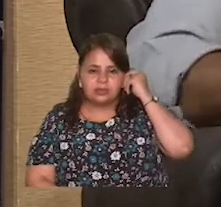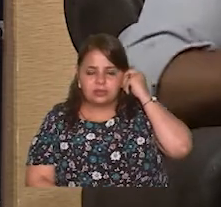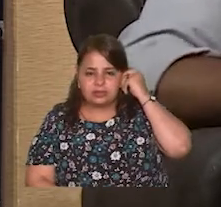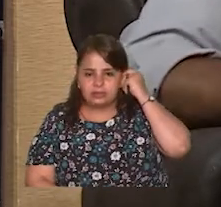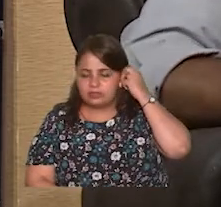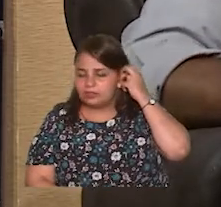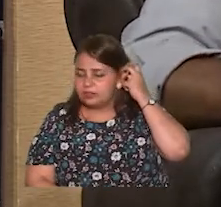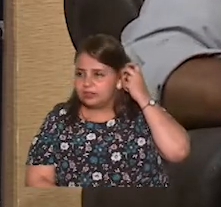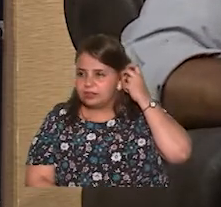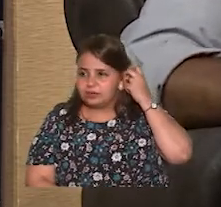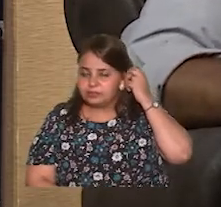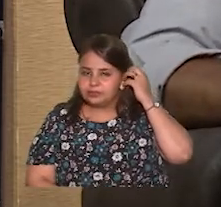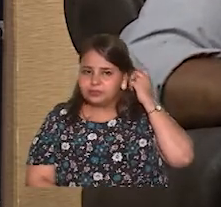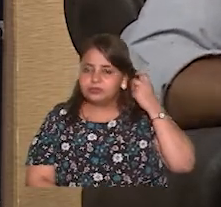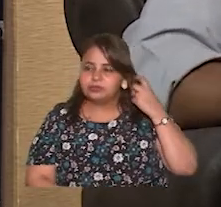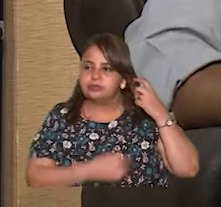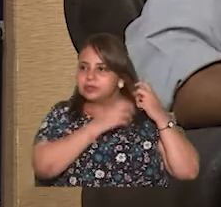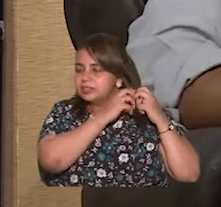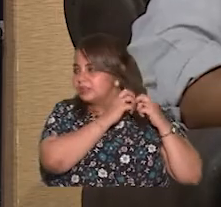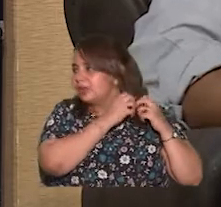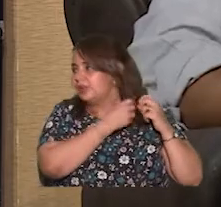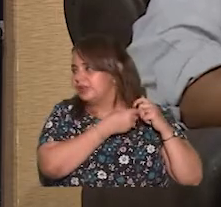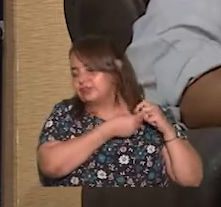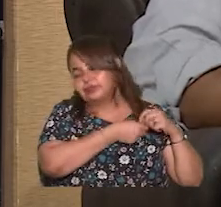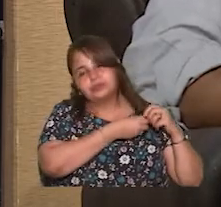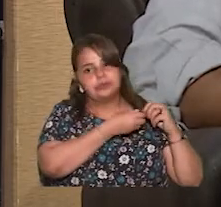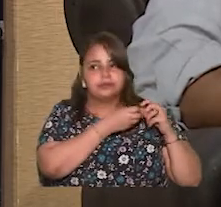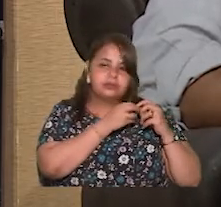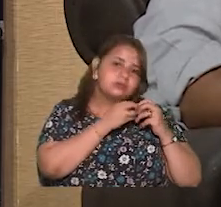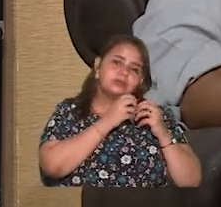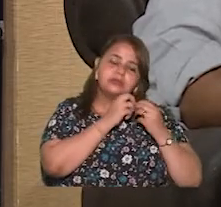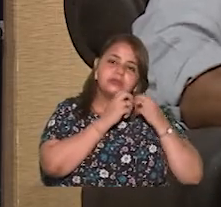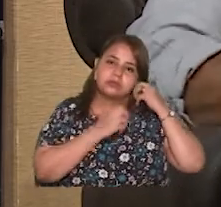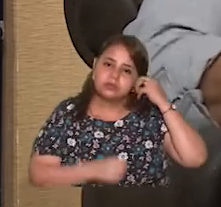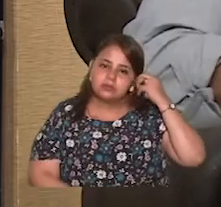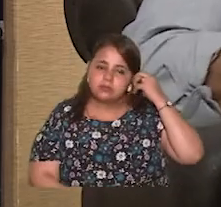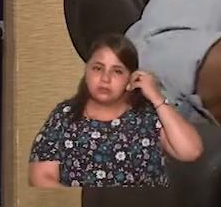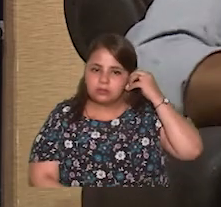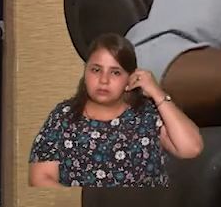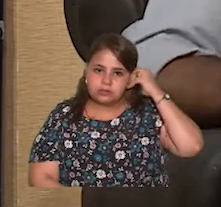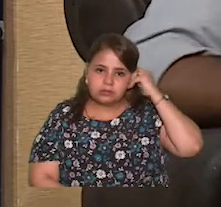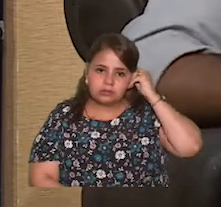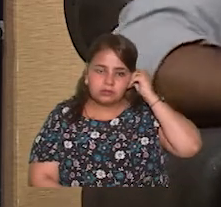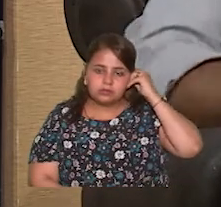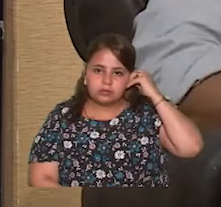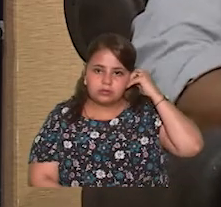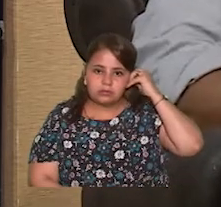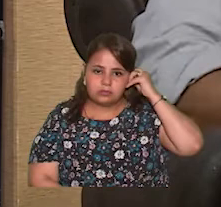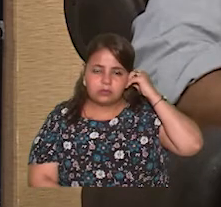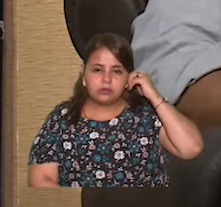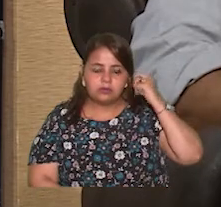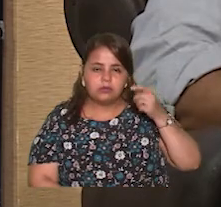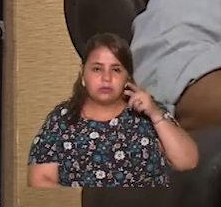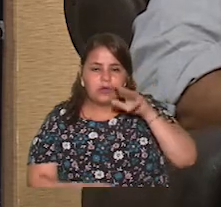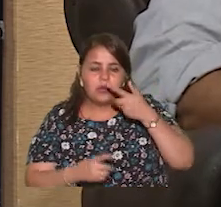سواء رجل او او او او سيده، احنا محتاجين ان احنا نبقى ناجحين النفس حتى نكون مثمرين على كل الناس